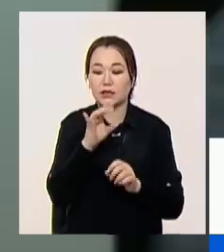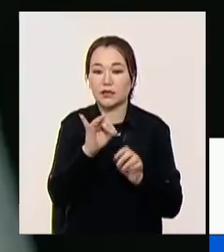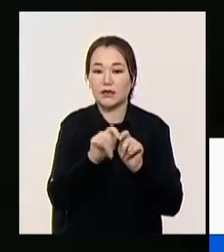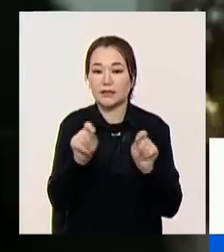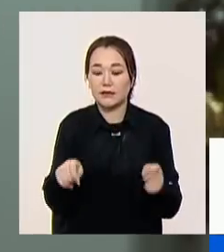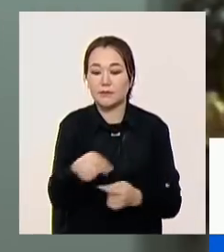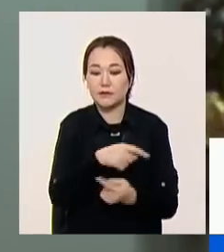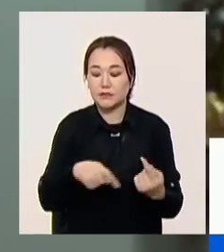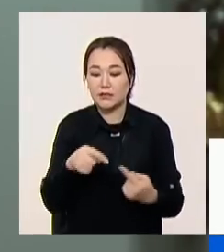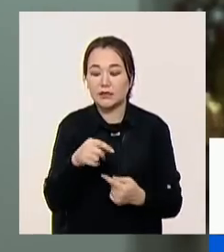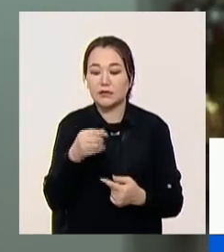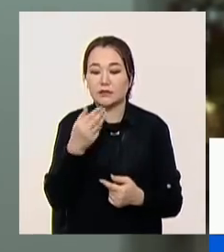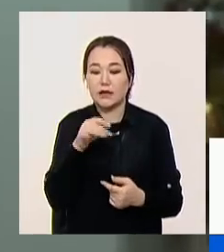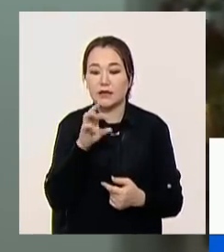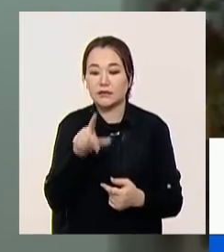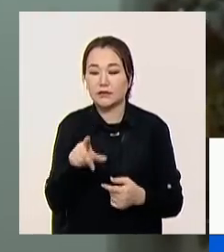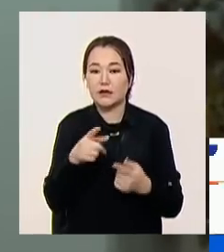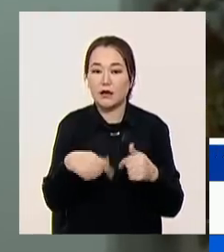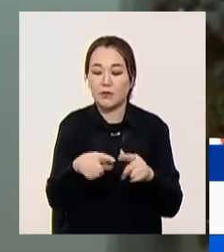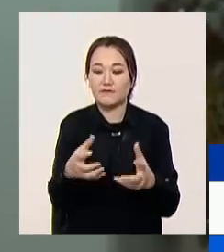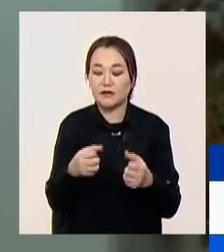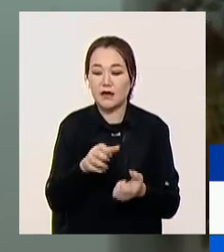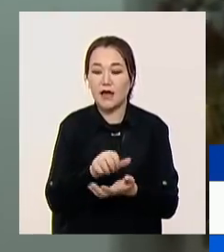бизнес, трекинговую компанию,